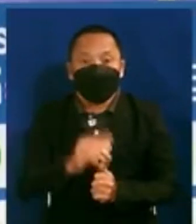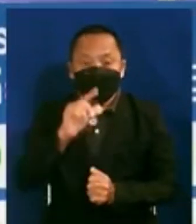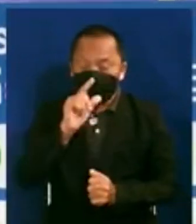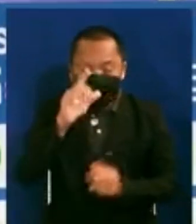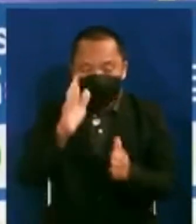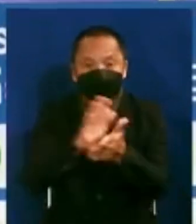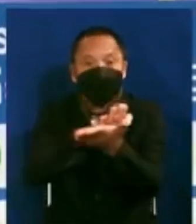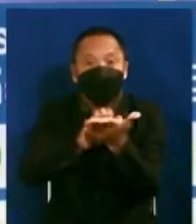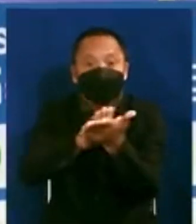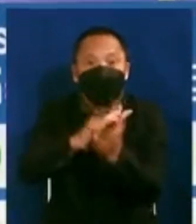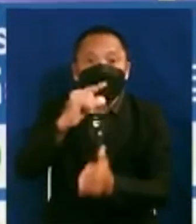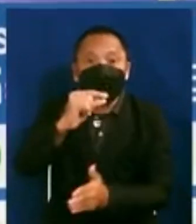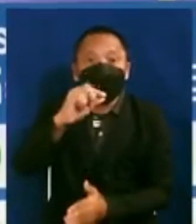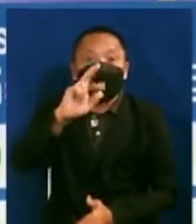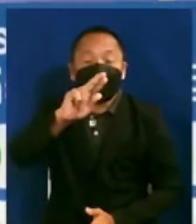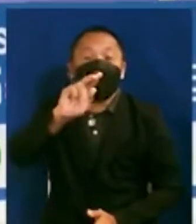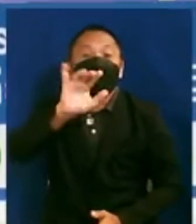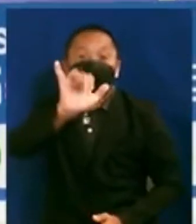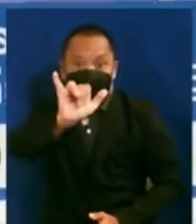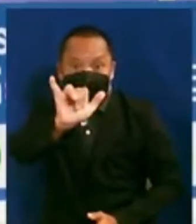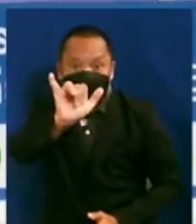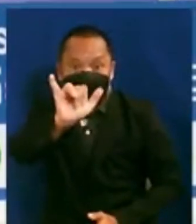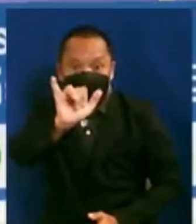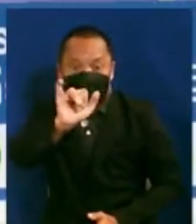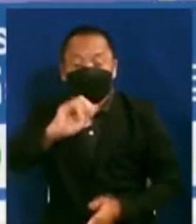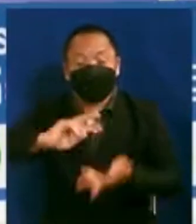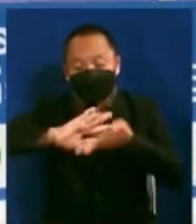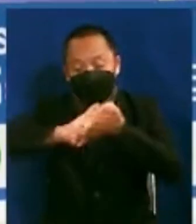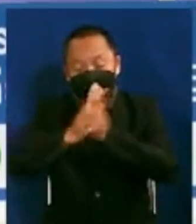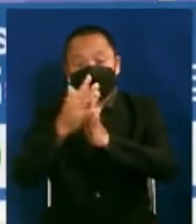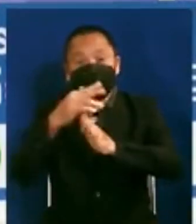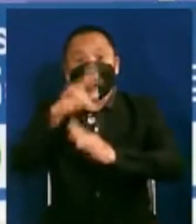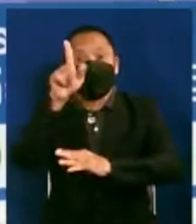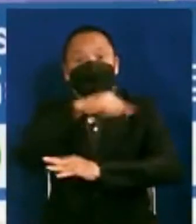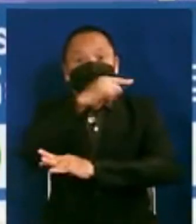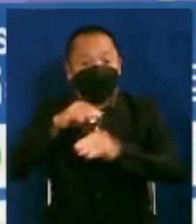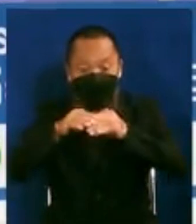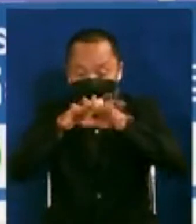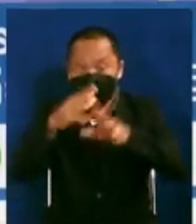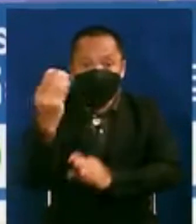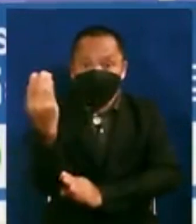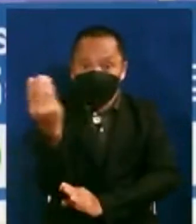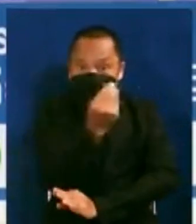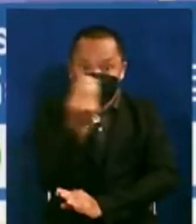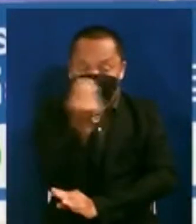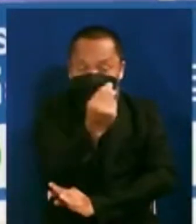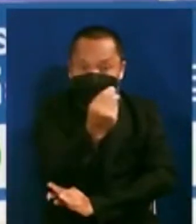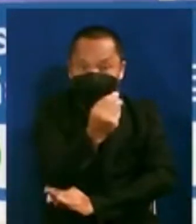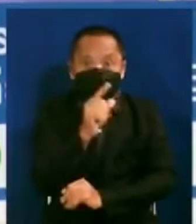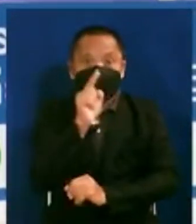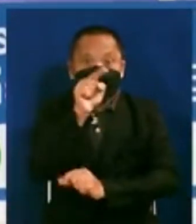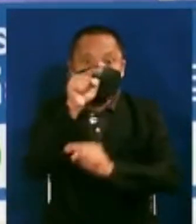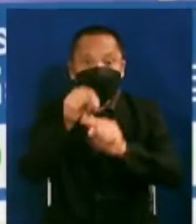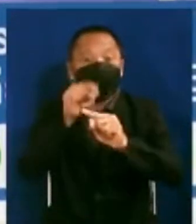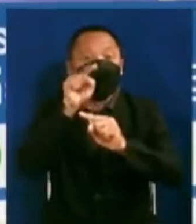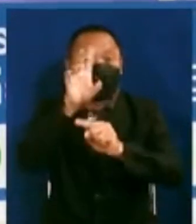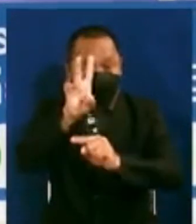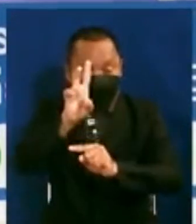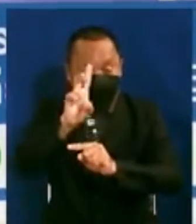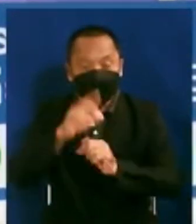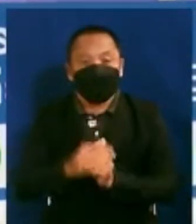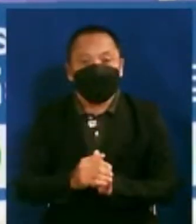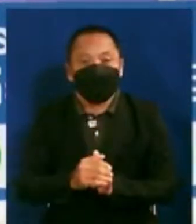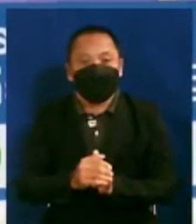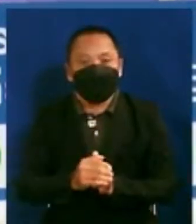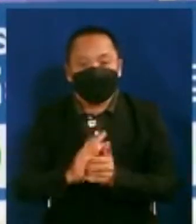GRY โทษทีครับนะฮะสายพันธุ์อังกฤษแพร่พันธุ์ได้เร็วมากกว่าสายพันธุ์ G ธรรมดาถึง 1.7 เท่าส